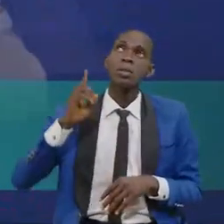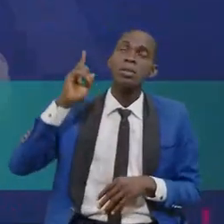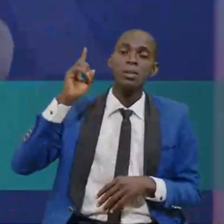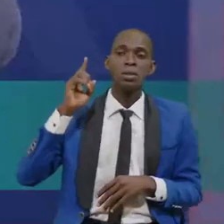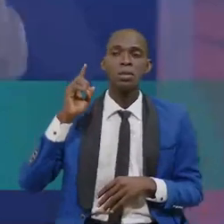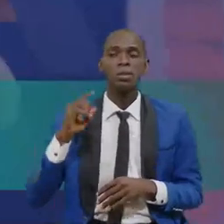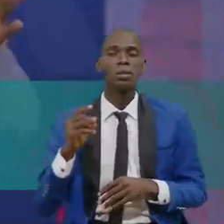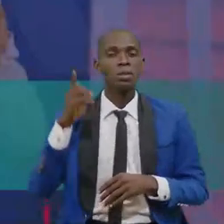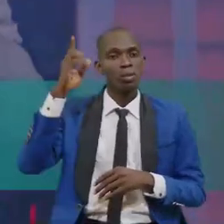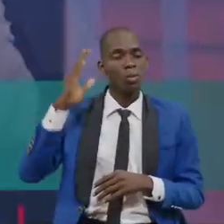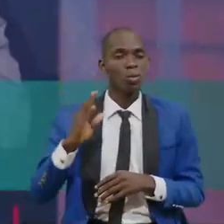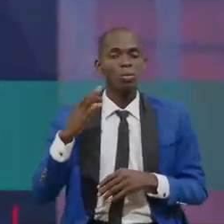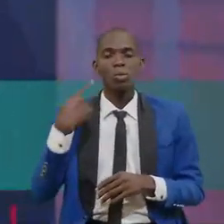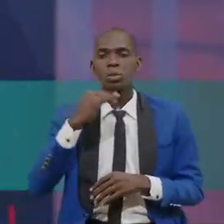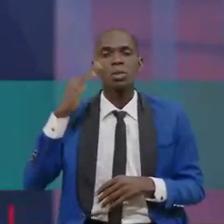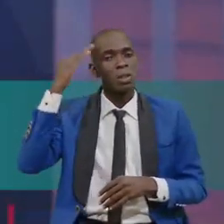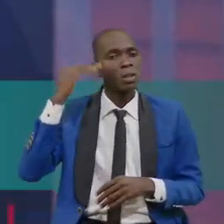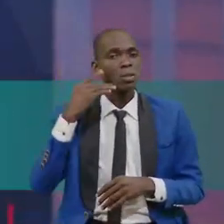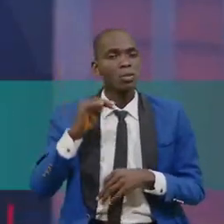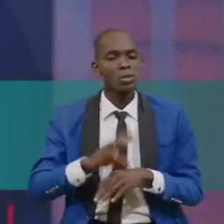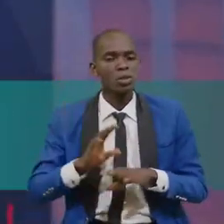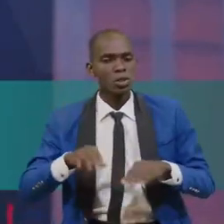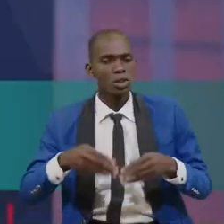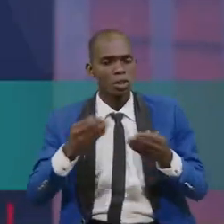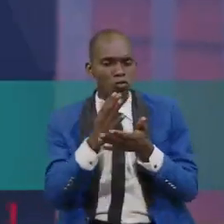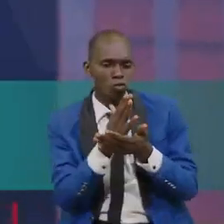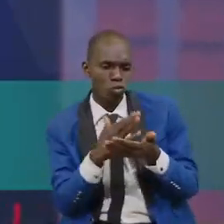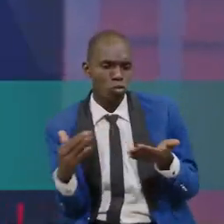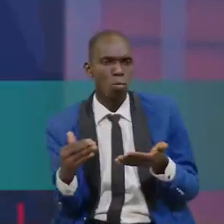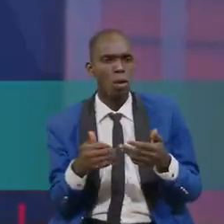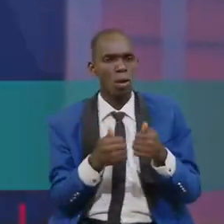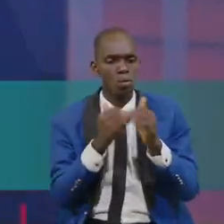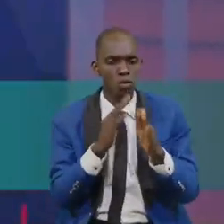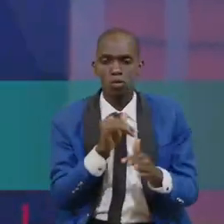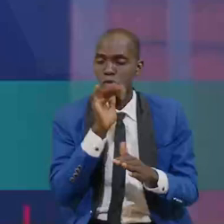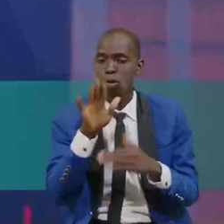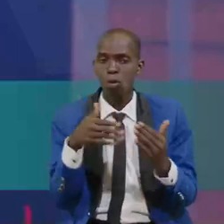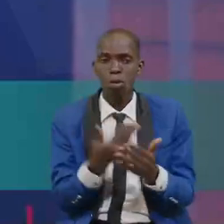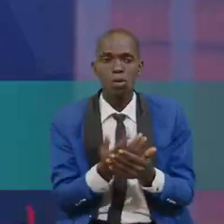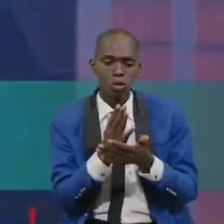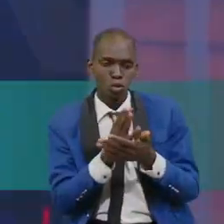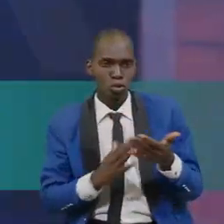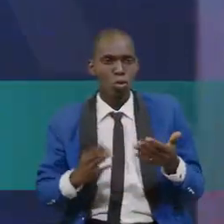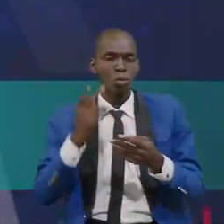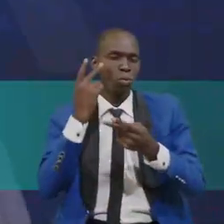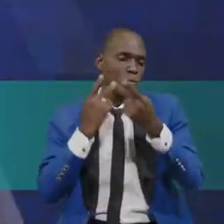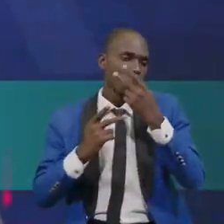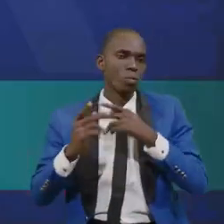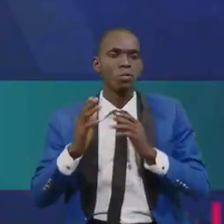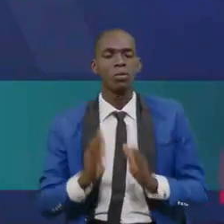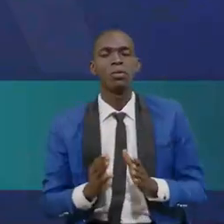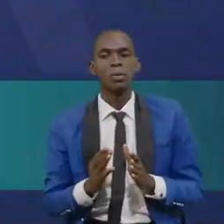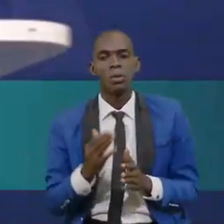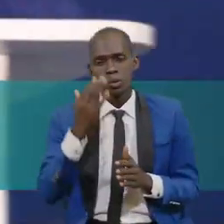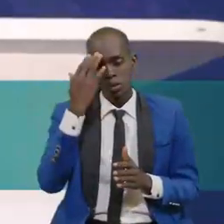lui qui est le chef de l'église, il a donné les uns. Il a donné les uns comme apôtres, les autres comme prophètes.